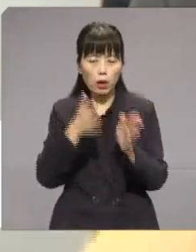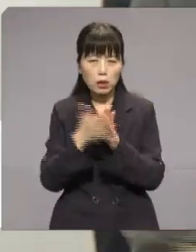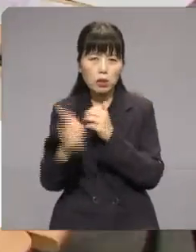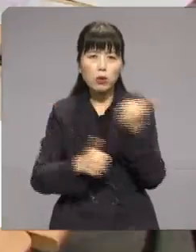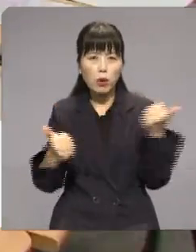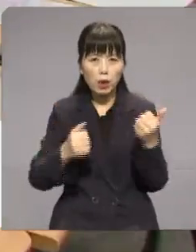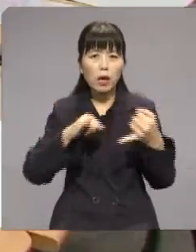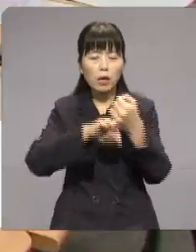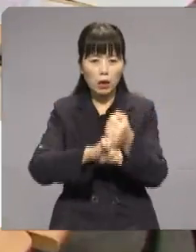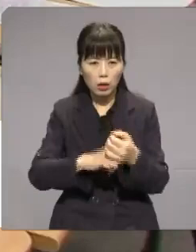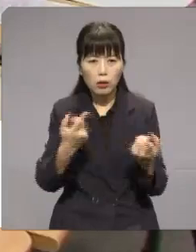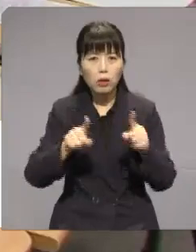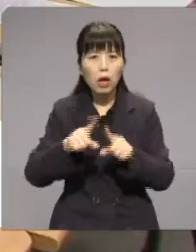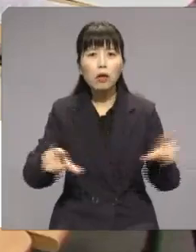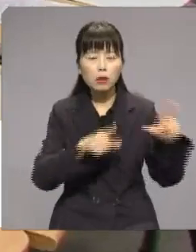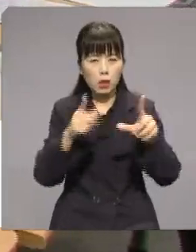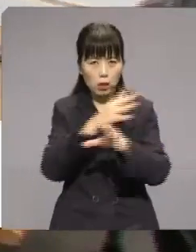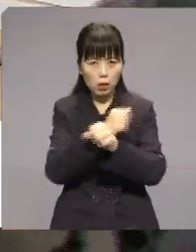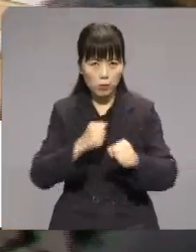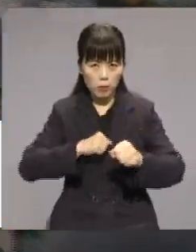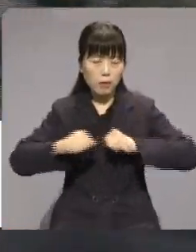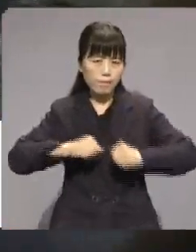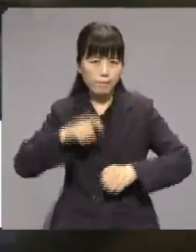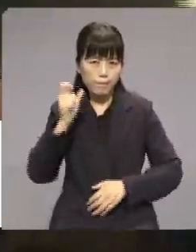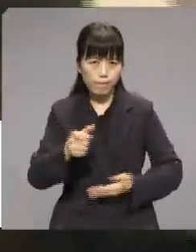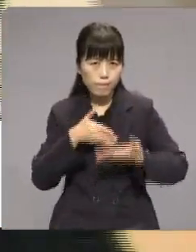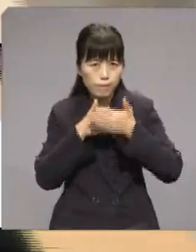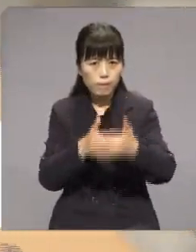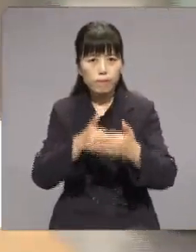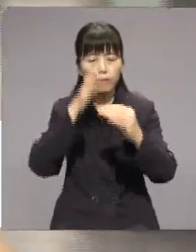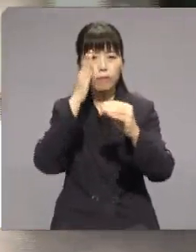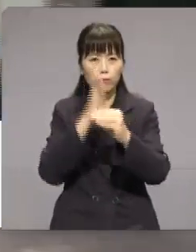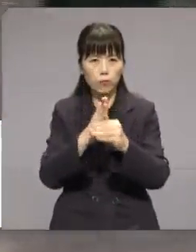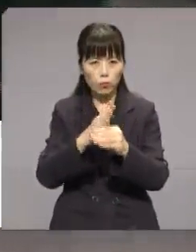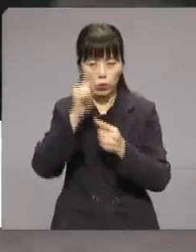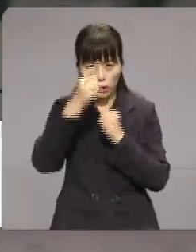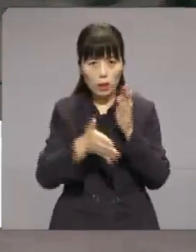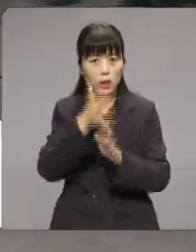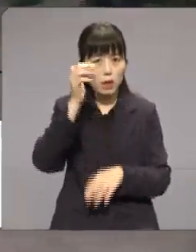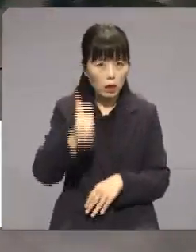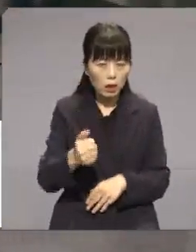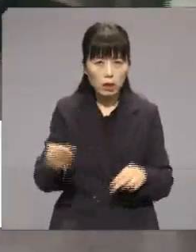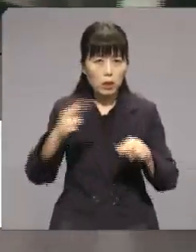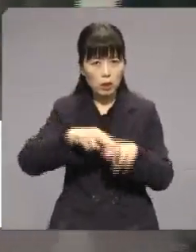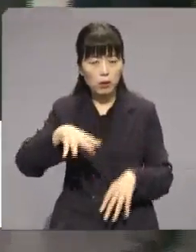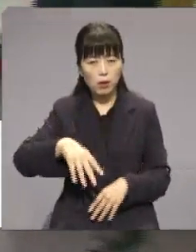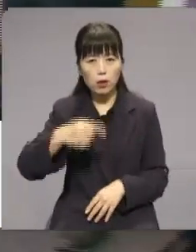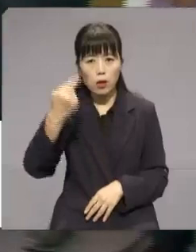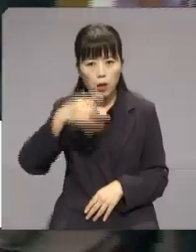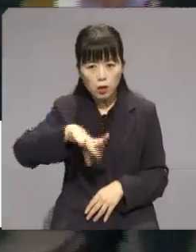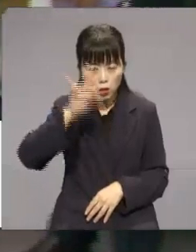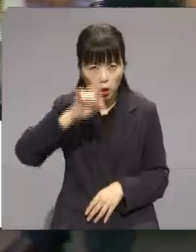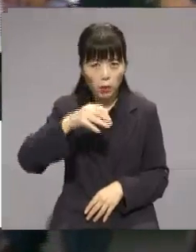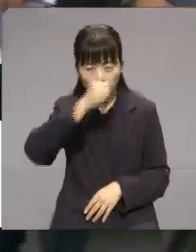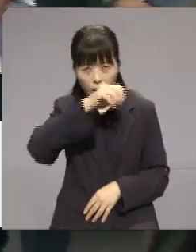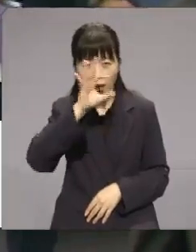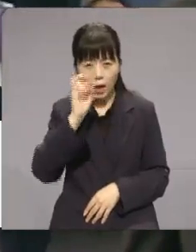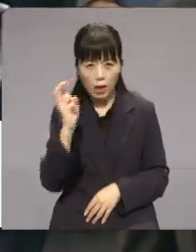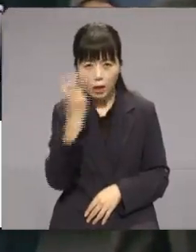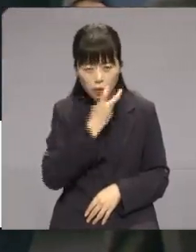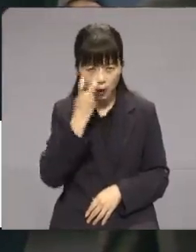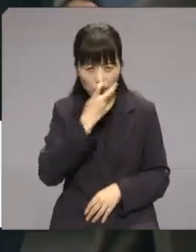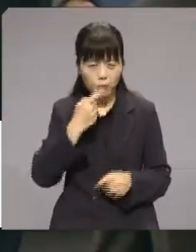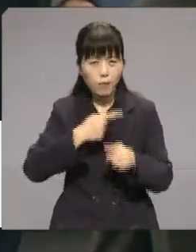간 약속한 상생협약의 이행을 강력히 촉구했습니다. 이 시장은 취임 첫 예산 심의부터 소위